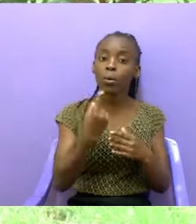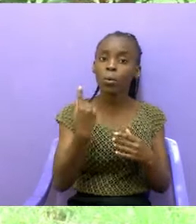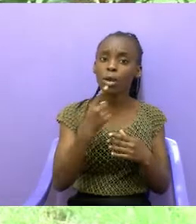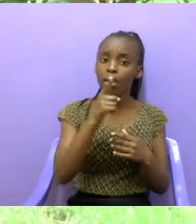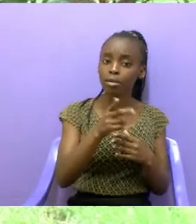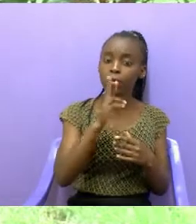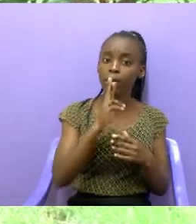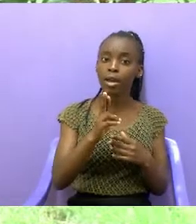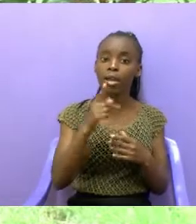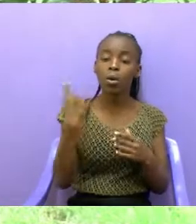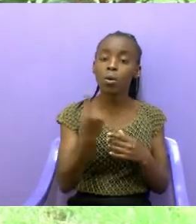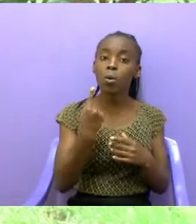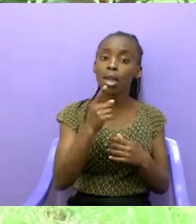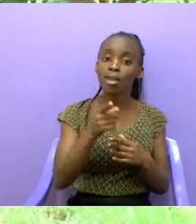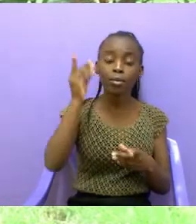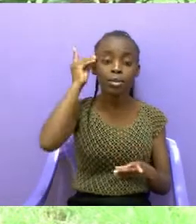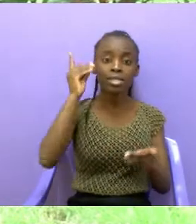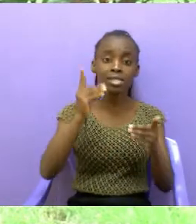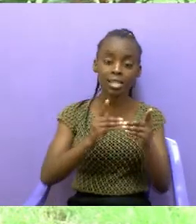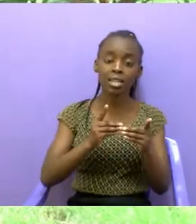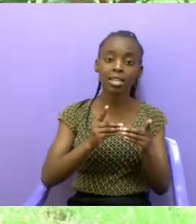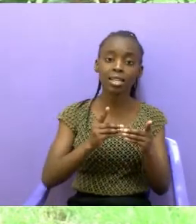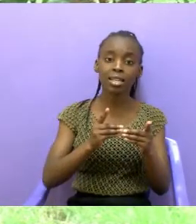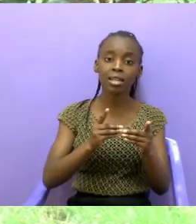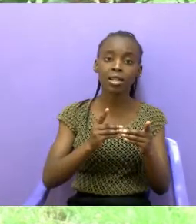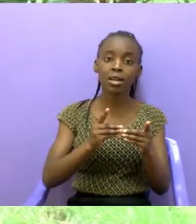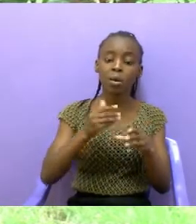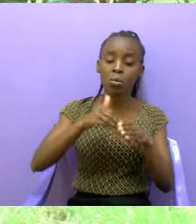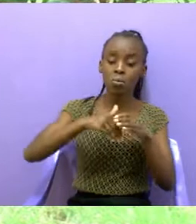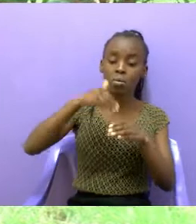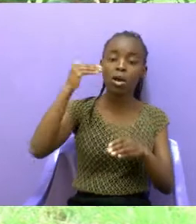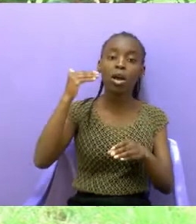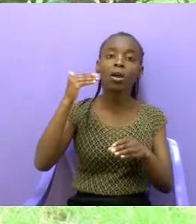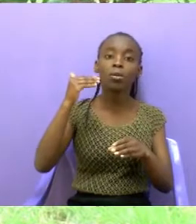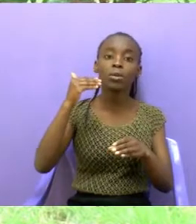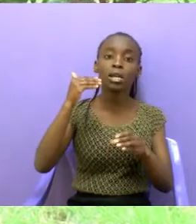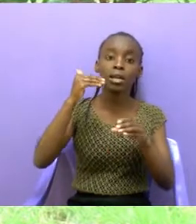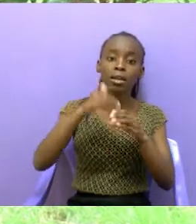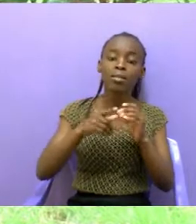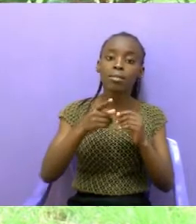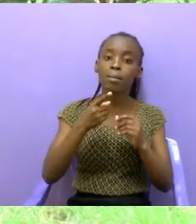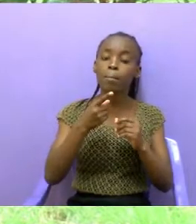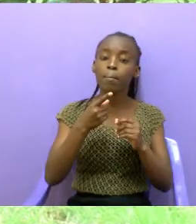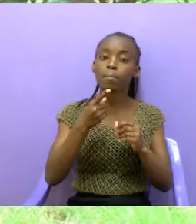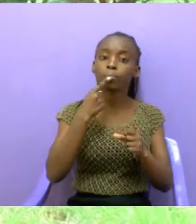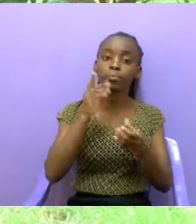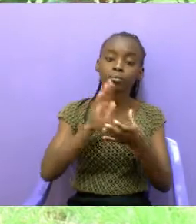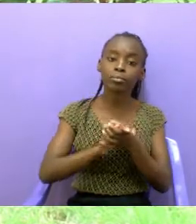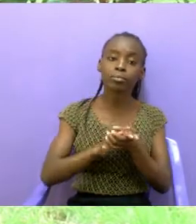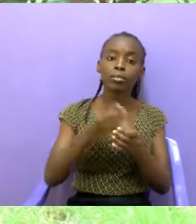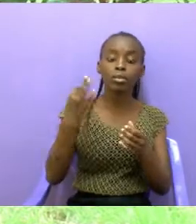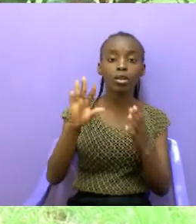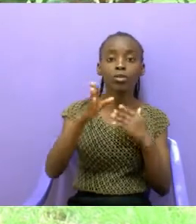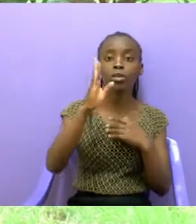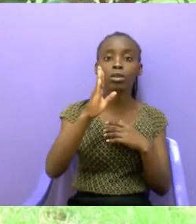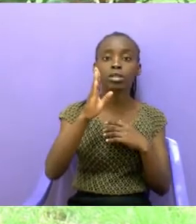kuenda ukatoka katika mji wa Bwana? Ukatoka katika maagano ya Bwana? Ukaachana na upendo wa Mungu sasa kwa sababu